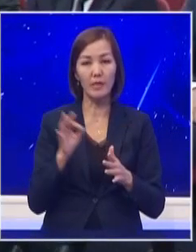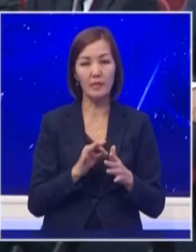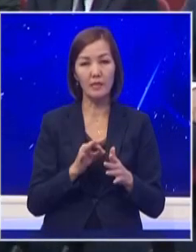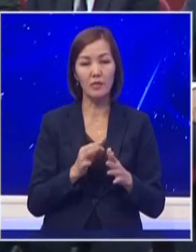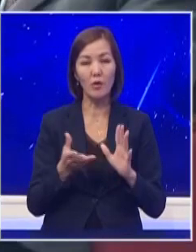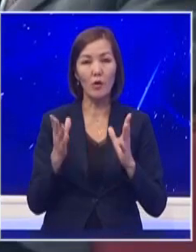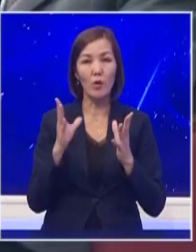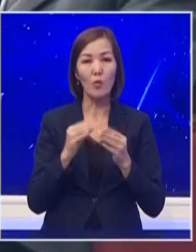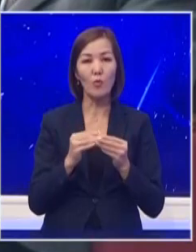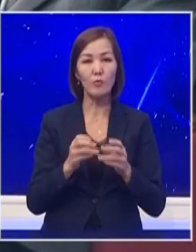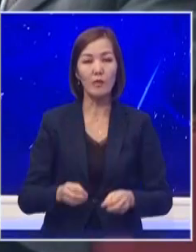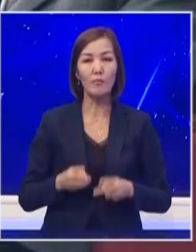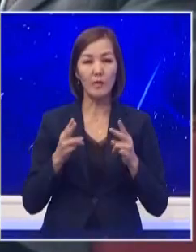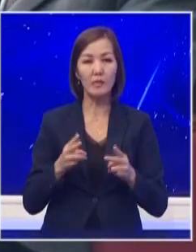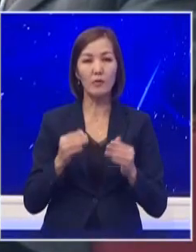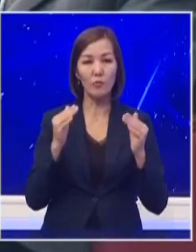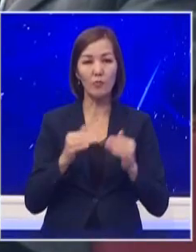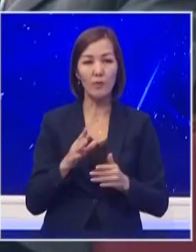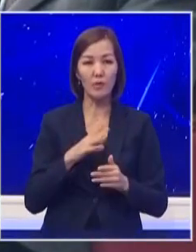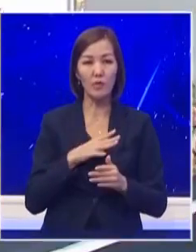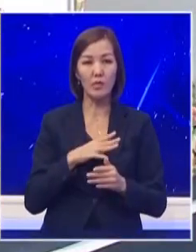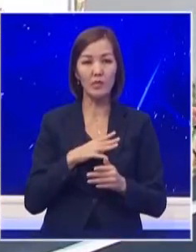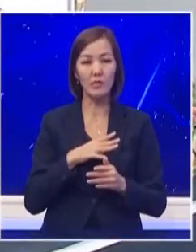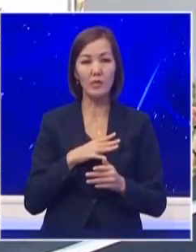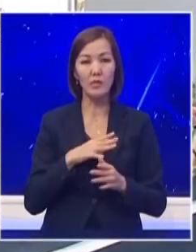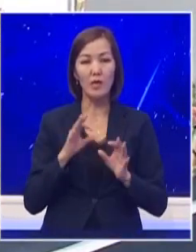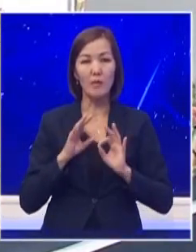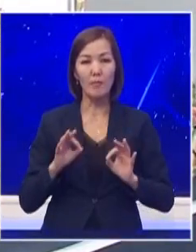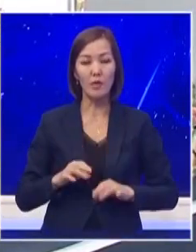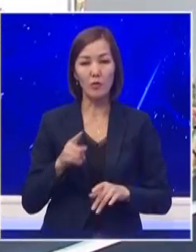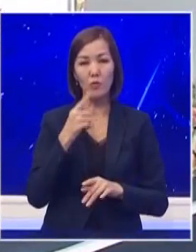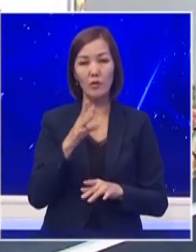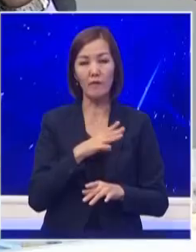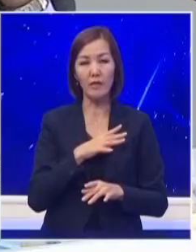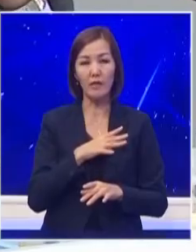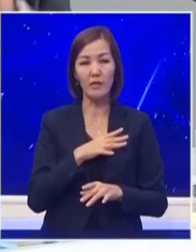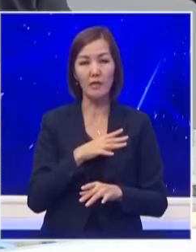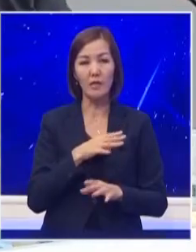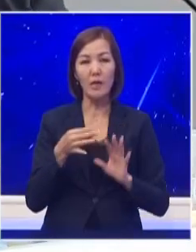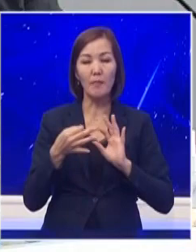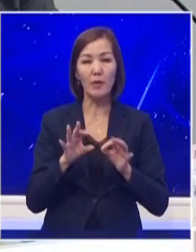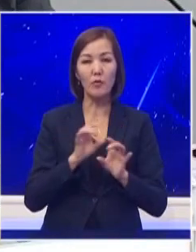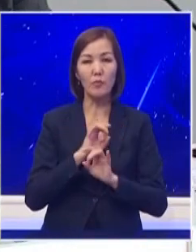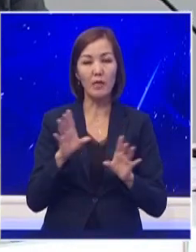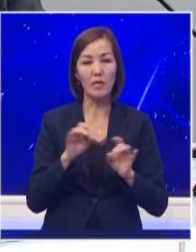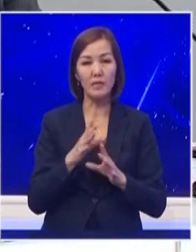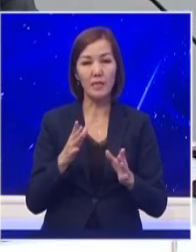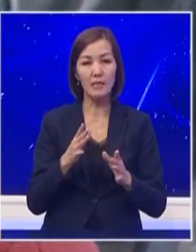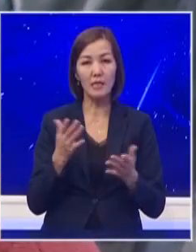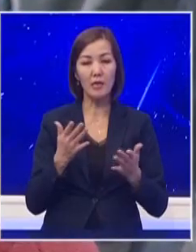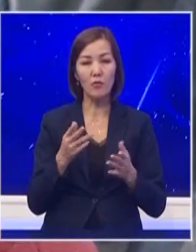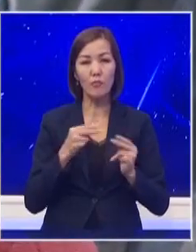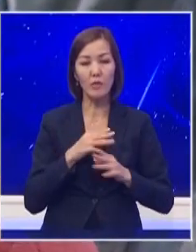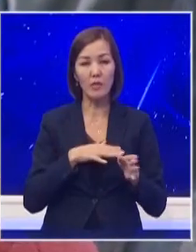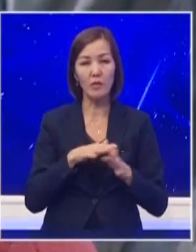общее число преступлений также уменьшилось отметил прокурор района ергали Алибаев он подробно рассказал собравшимся о